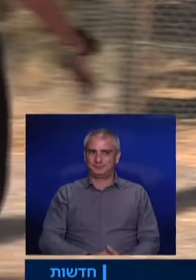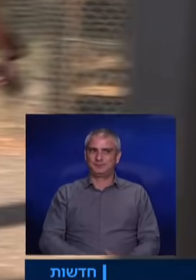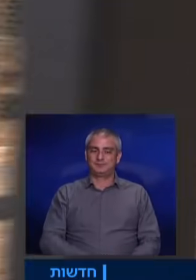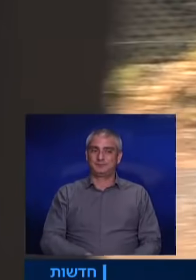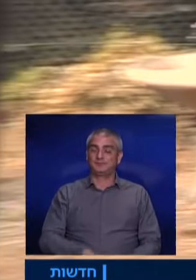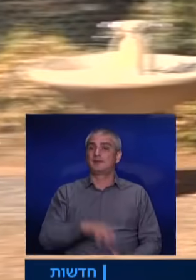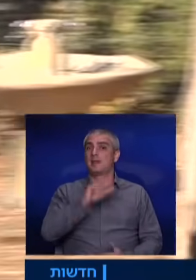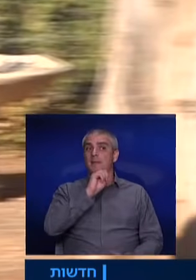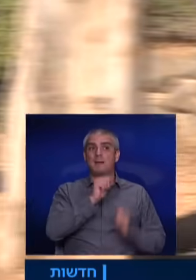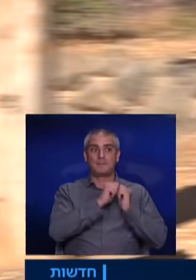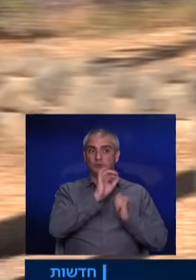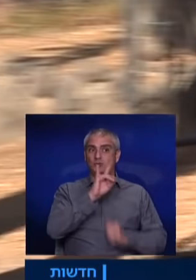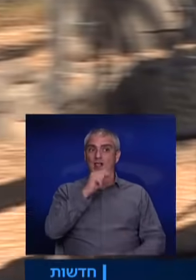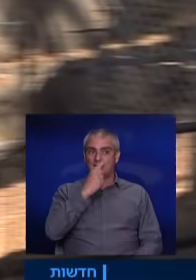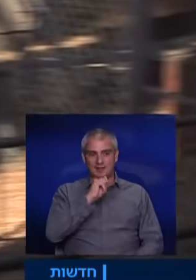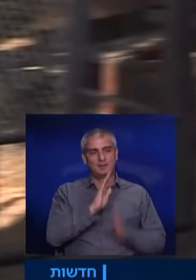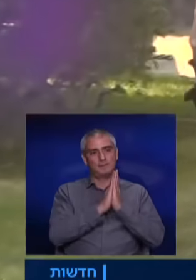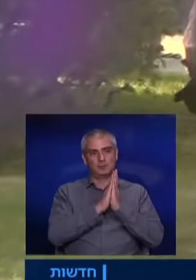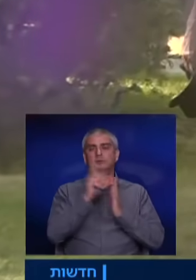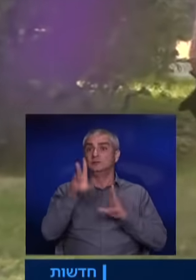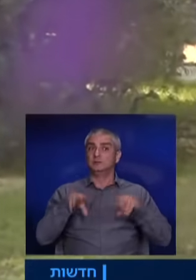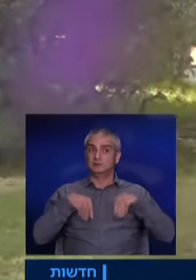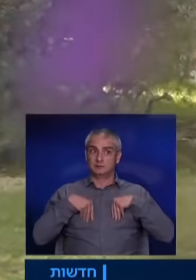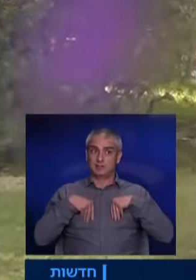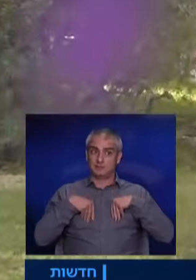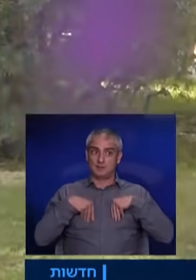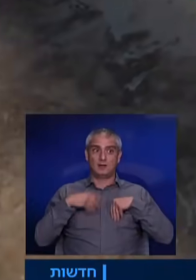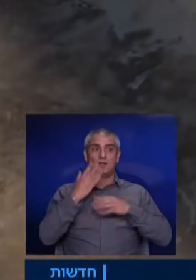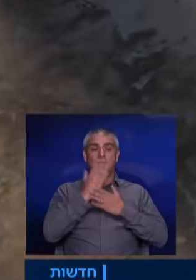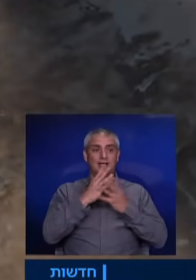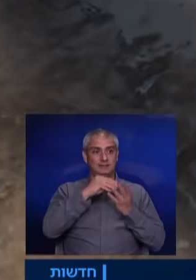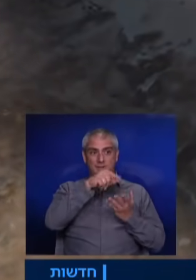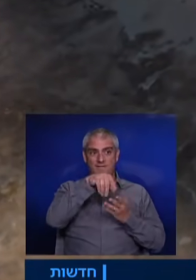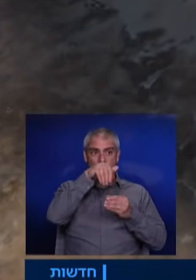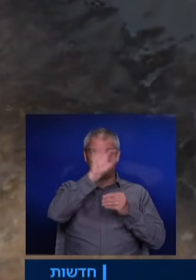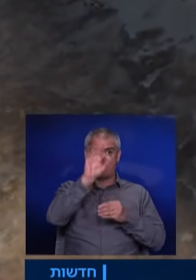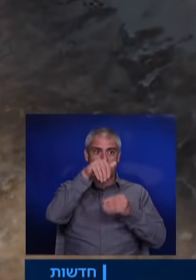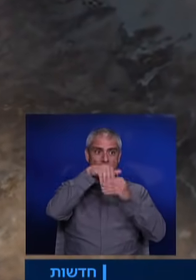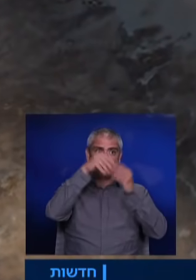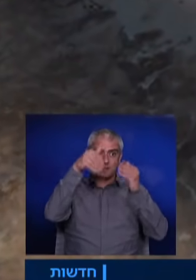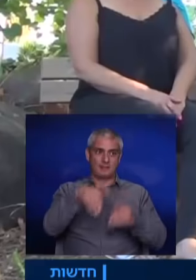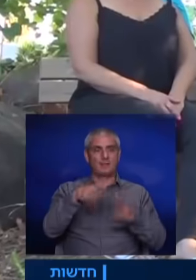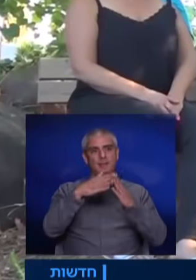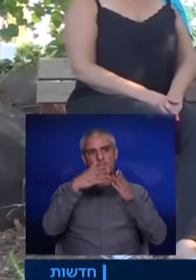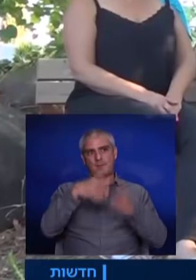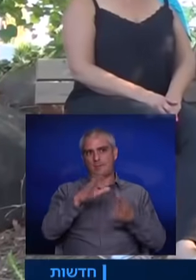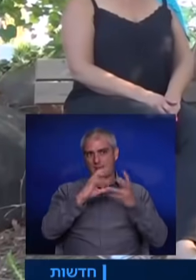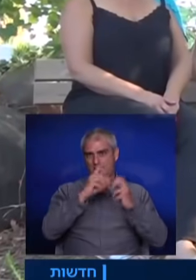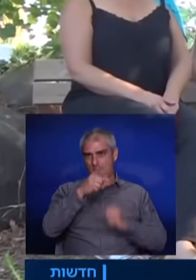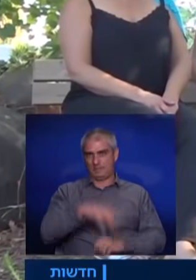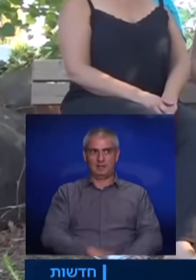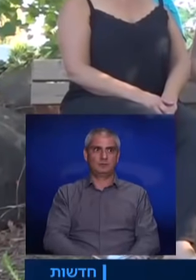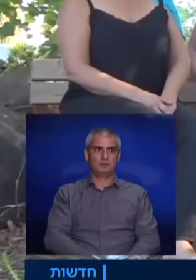מאיר בן זוגה של חגית ביקש ממנה והסכימה שחצי מהאפר שלה יתאמן בכל זאת בבית